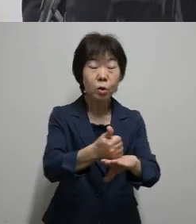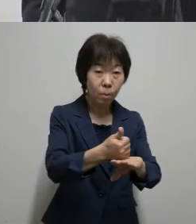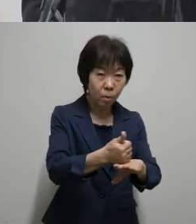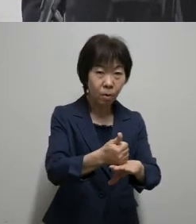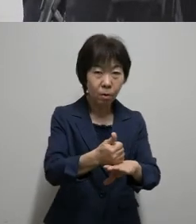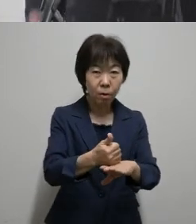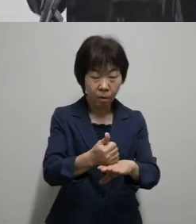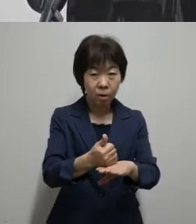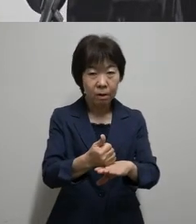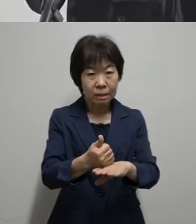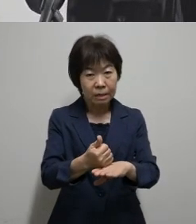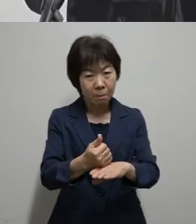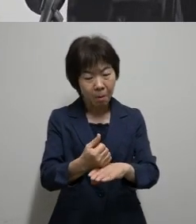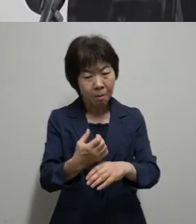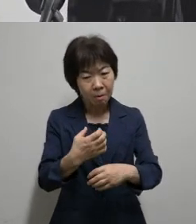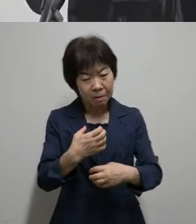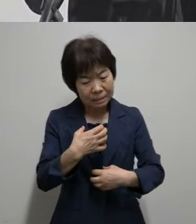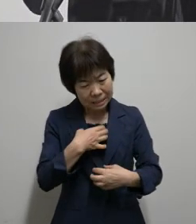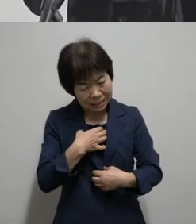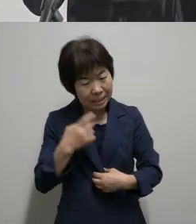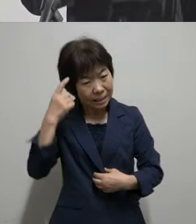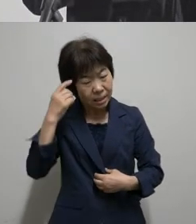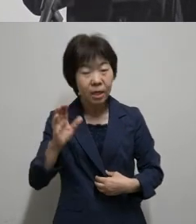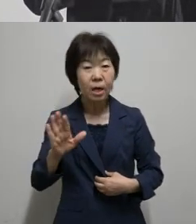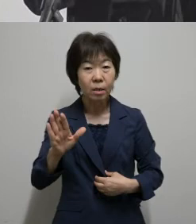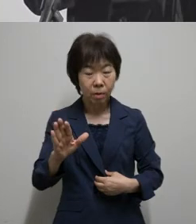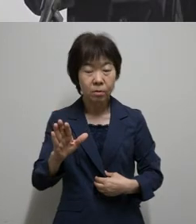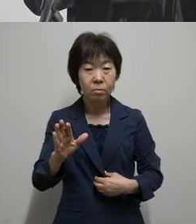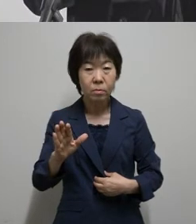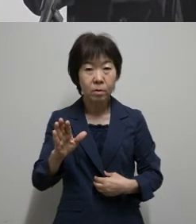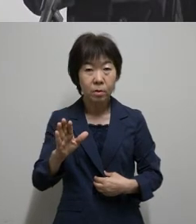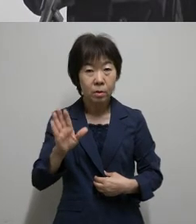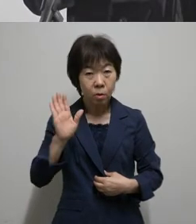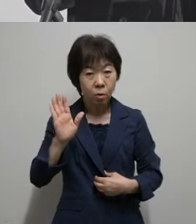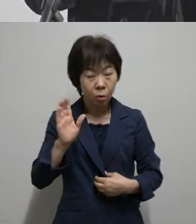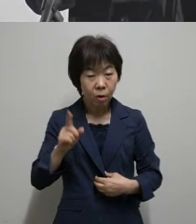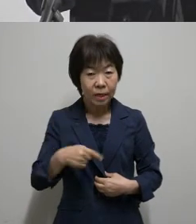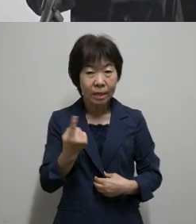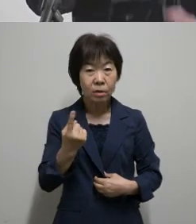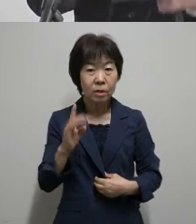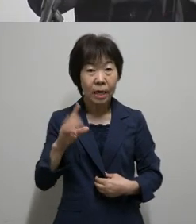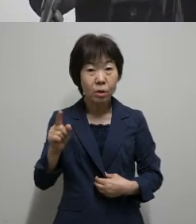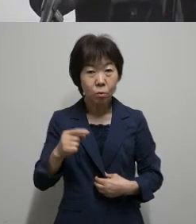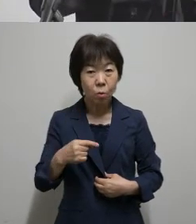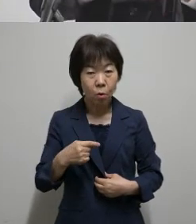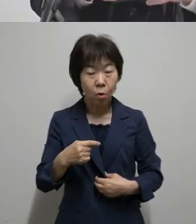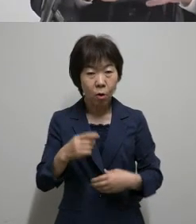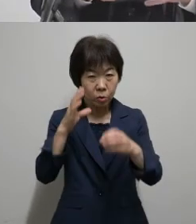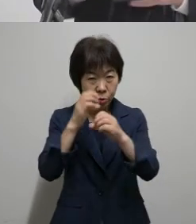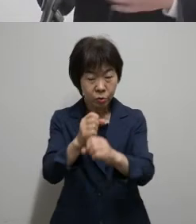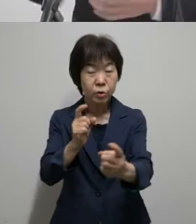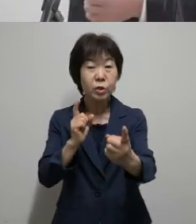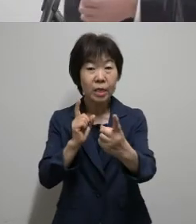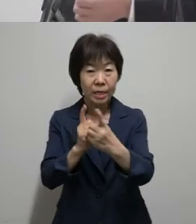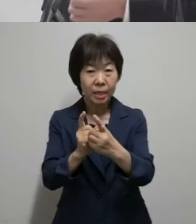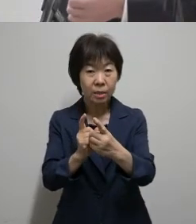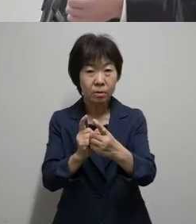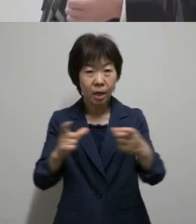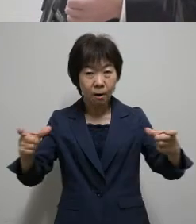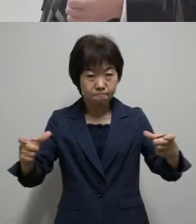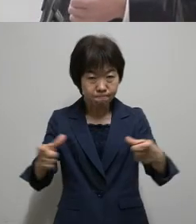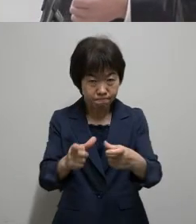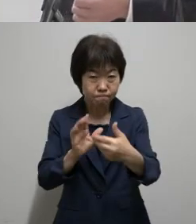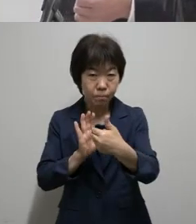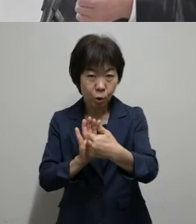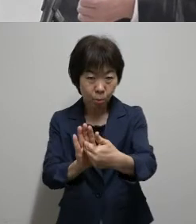紹介しましたが両市長さんとも非常にやはり強い危機意識を持っておられます何とか当面県のこの独自